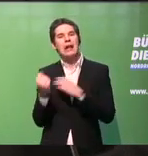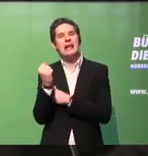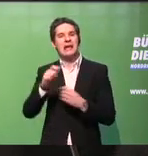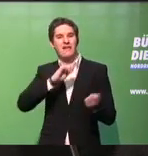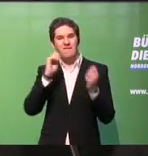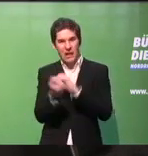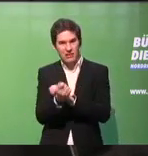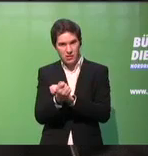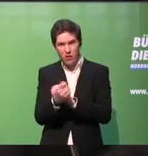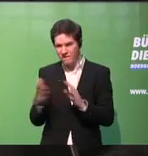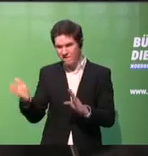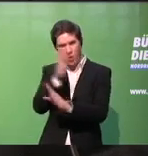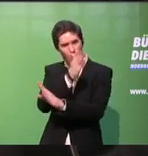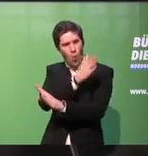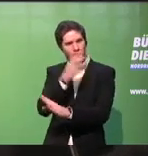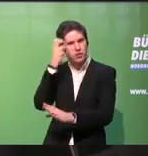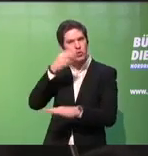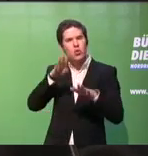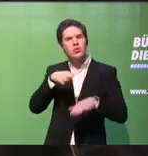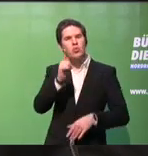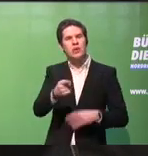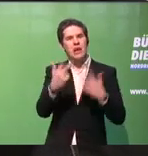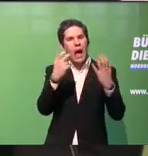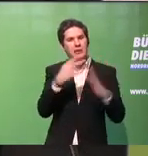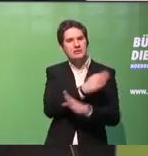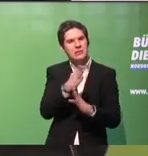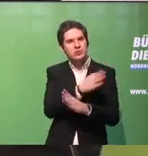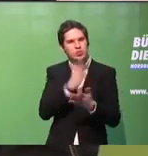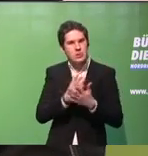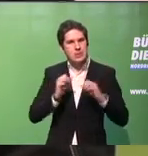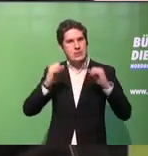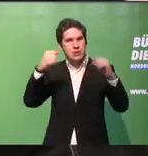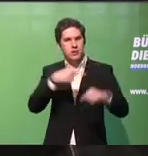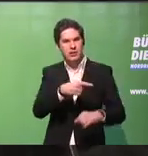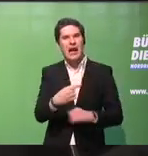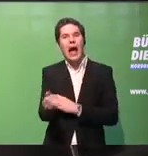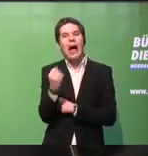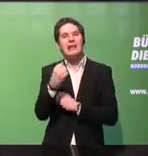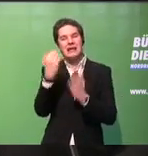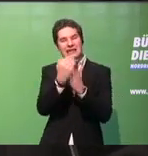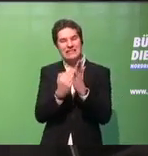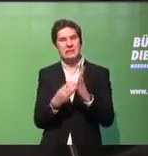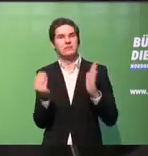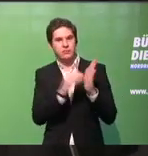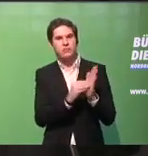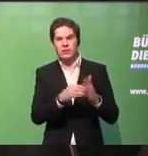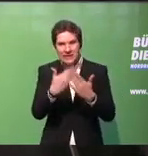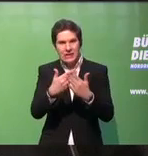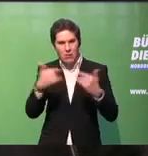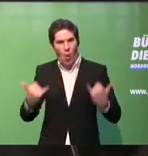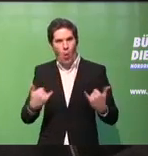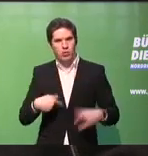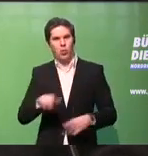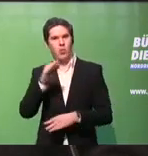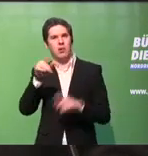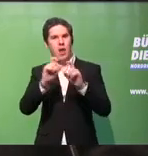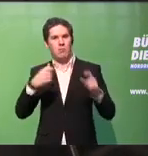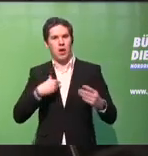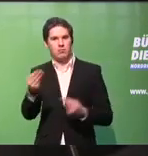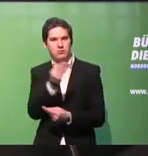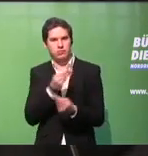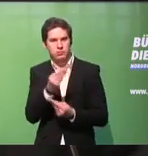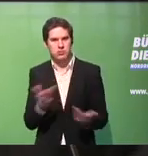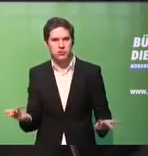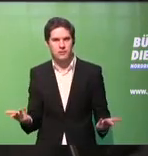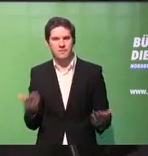der 1980er Jahre und das dazu passende erneuerbare Energiengesetz. Lasst uns in diesem Sinne unsere